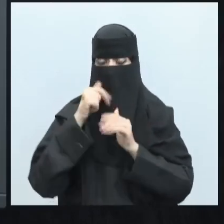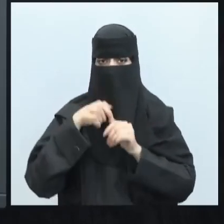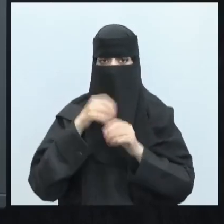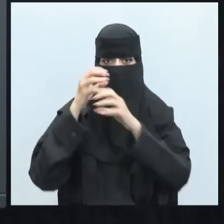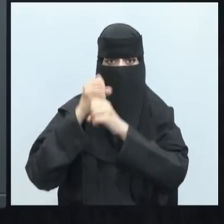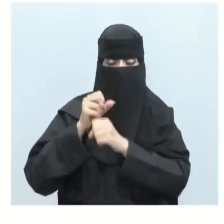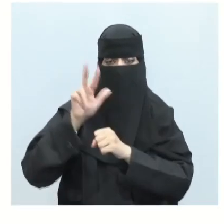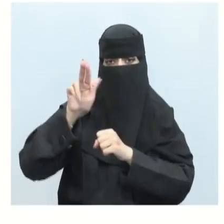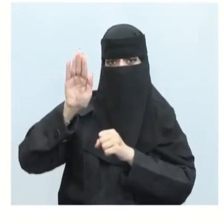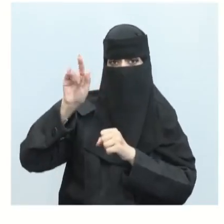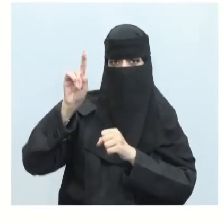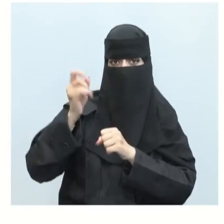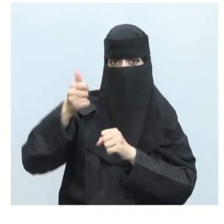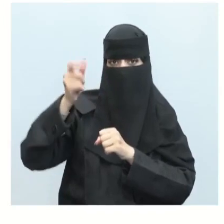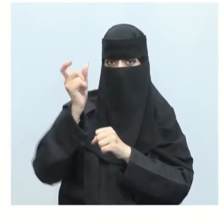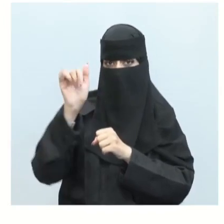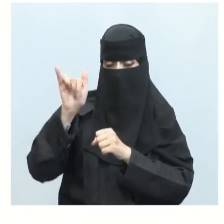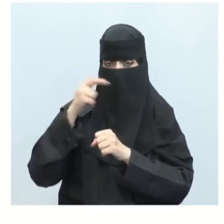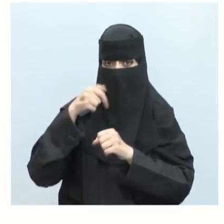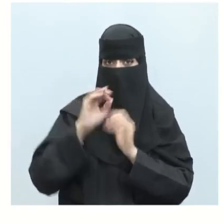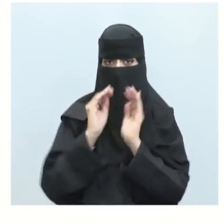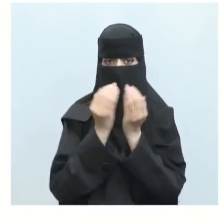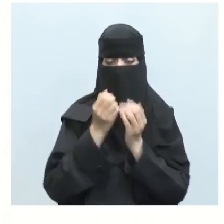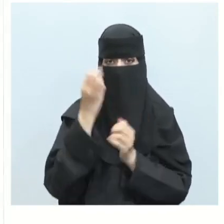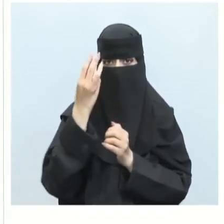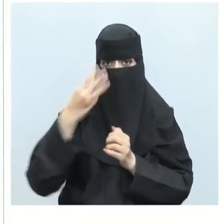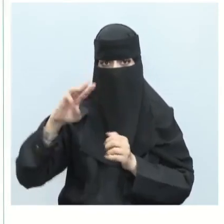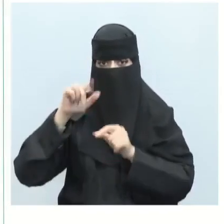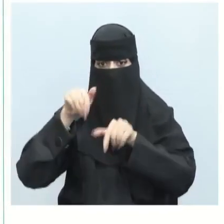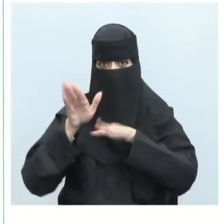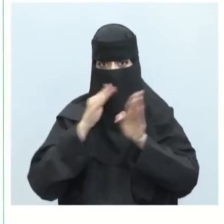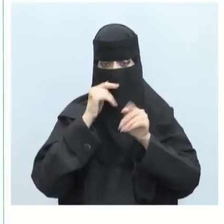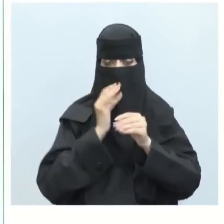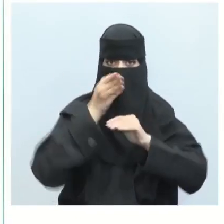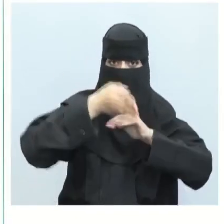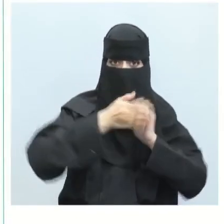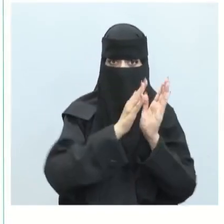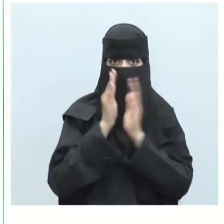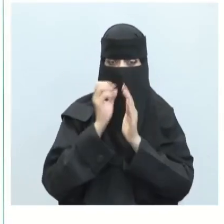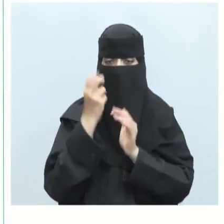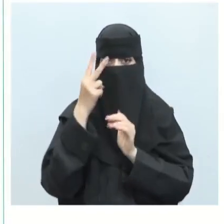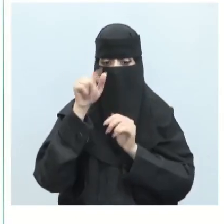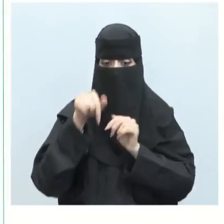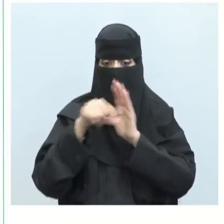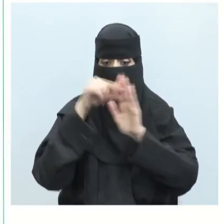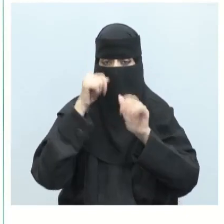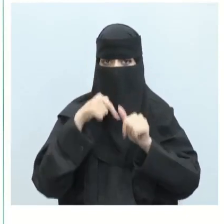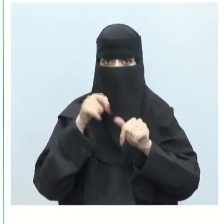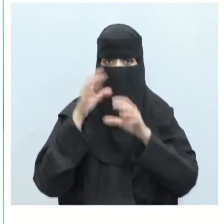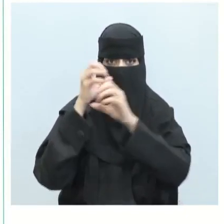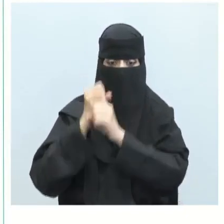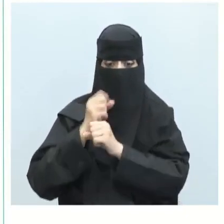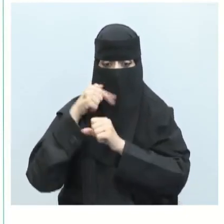الامن السبراني للصف الثالث ثانوي في هذا المقرر دخلنا في الوحده الثانيه بعنوان